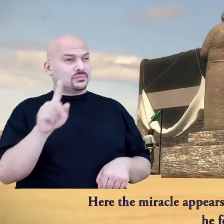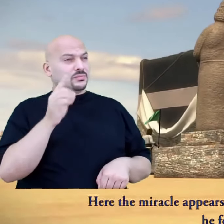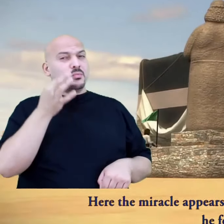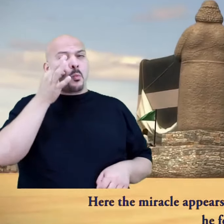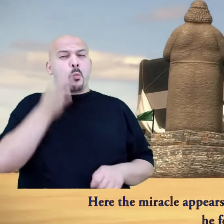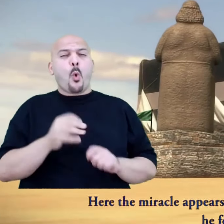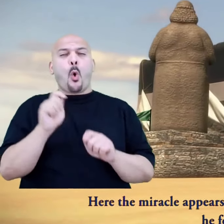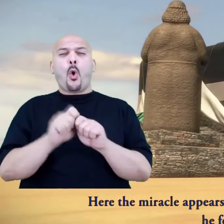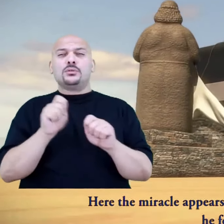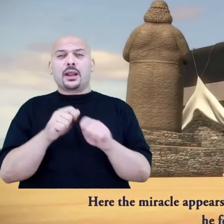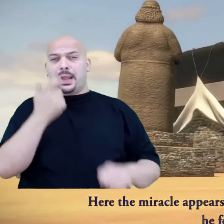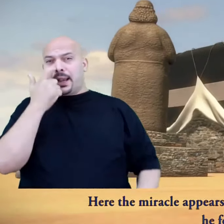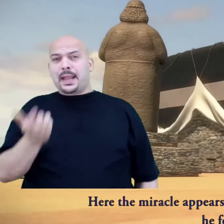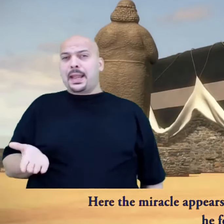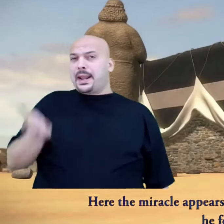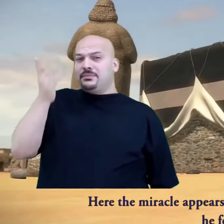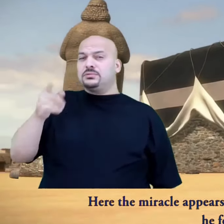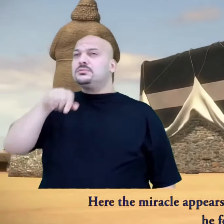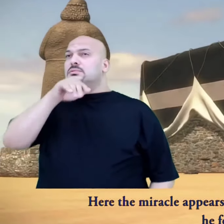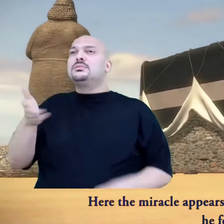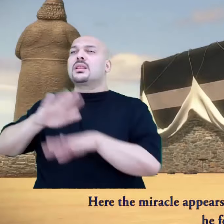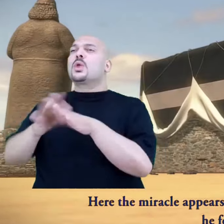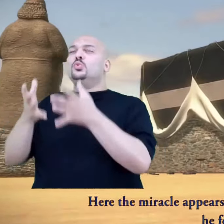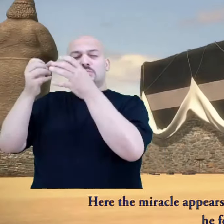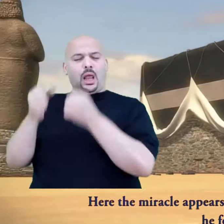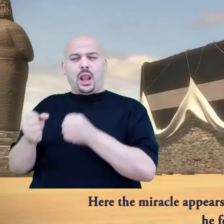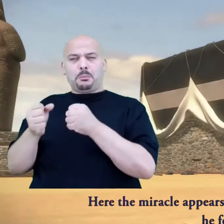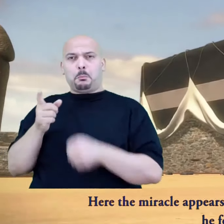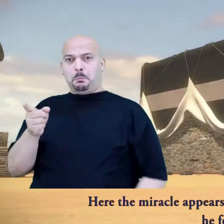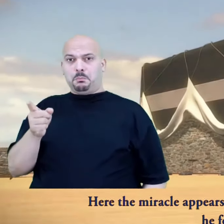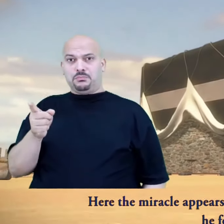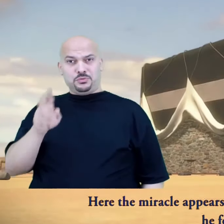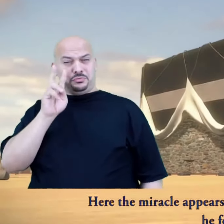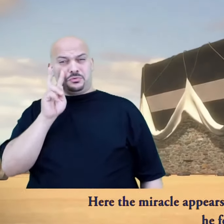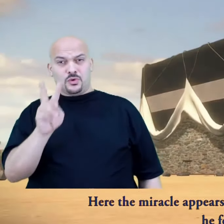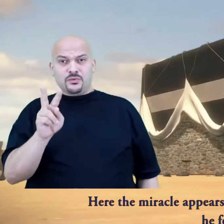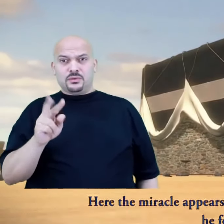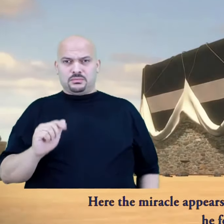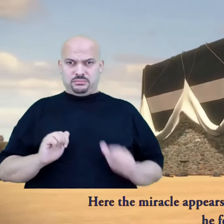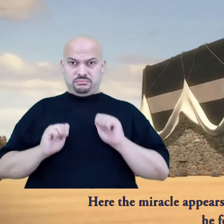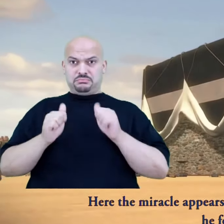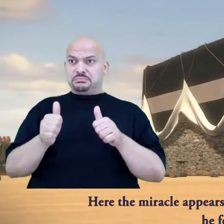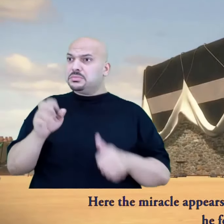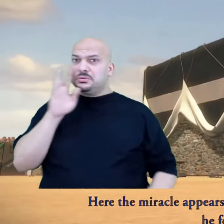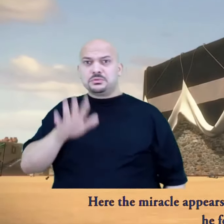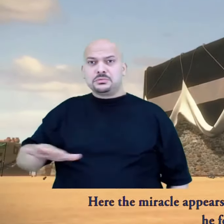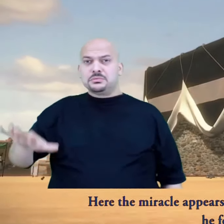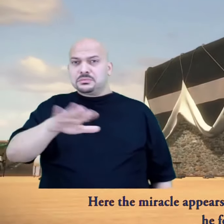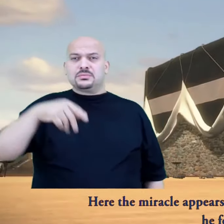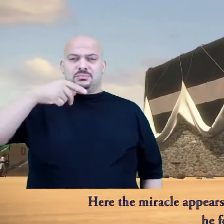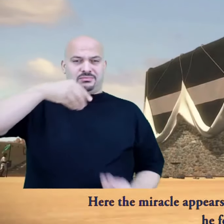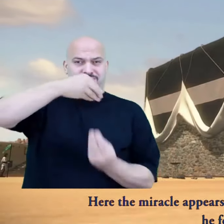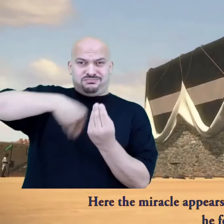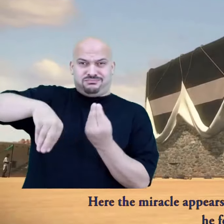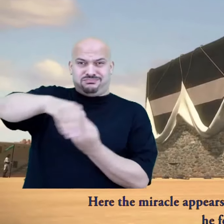تتجلى معجزات النبي صلى الله عليه وسلم، حيث نجده في